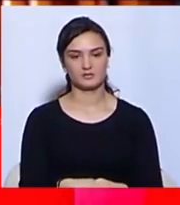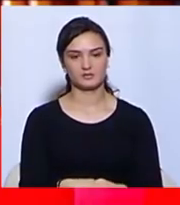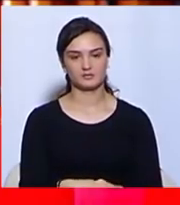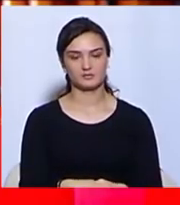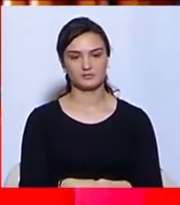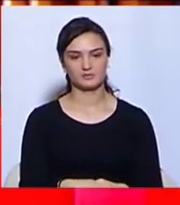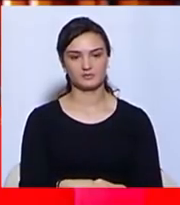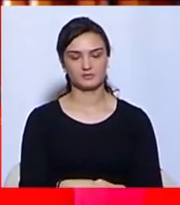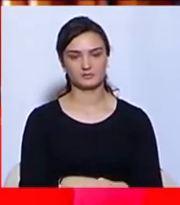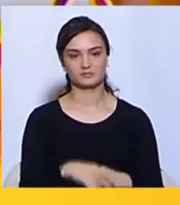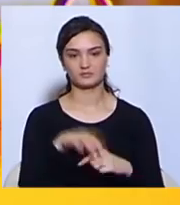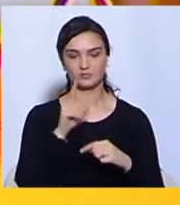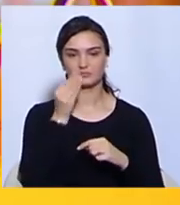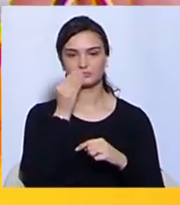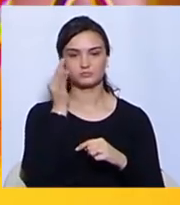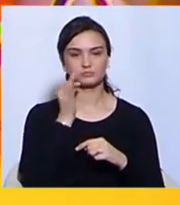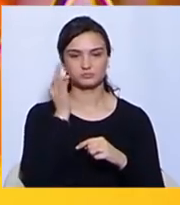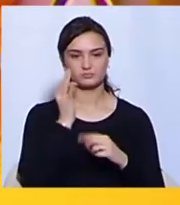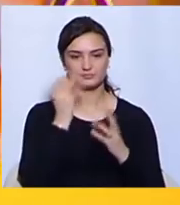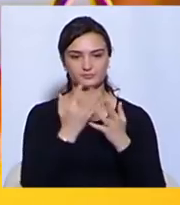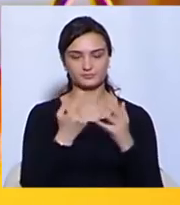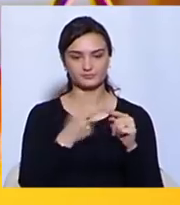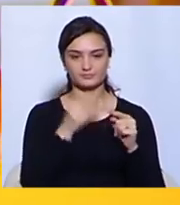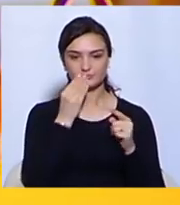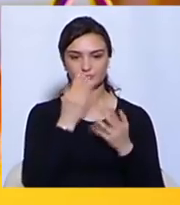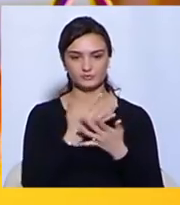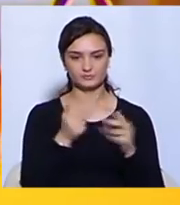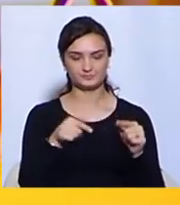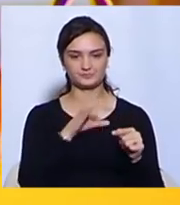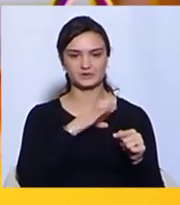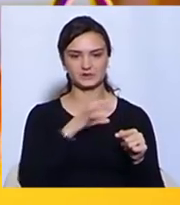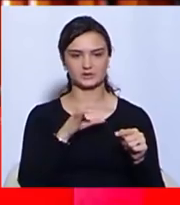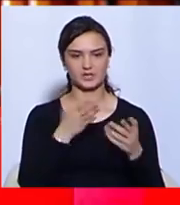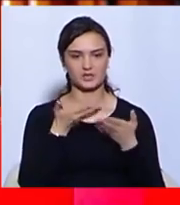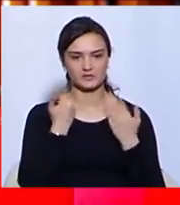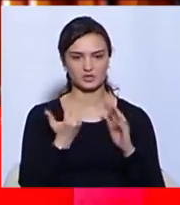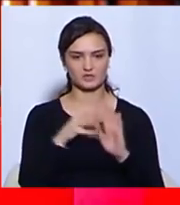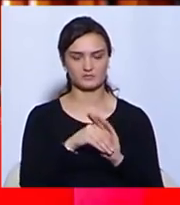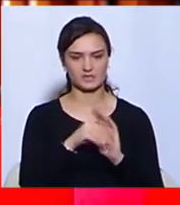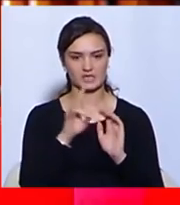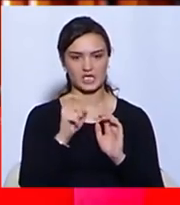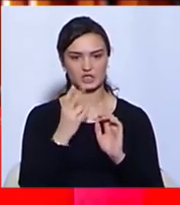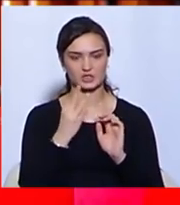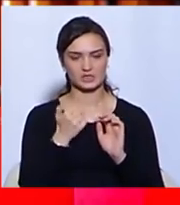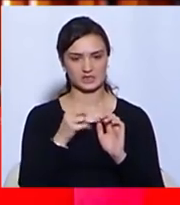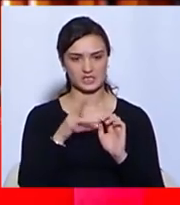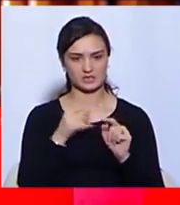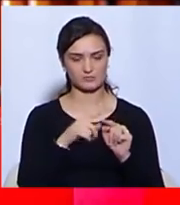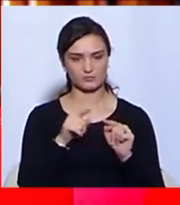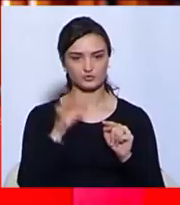ხელს. აღმოჩნდა, რომ სუსნაობა და ასეთი ტიპის პროდუქტები, რომელიც მდიდარია ადვილად შეთვისებადი ნახშირწყლებით,